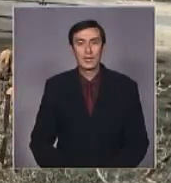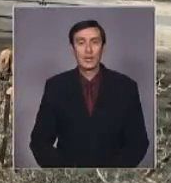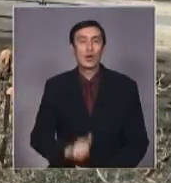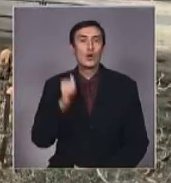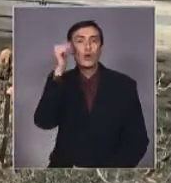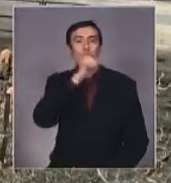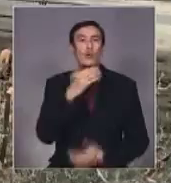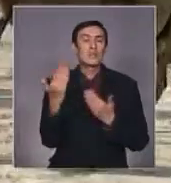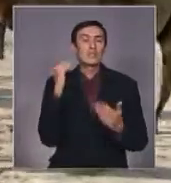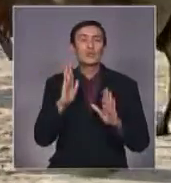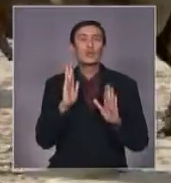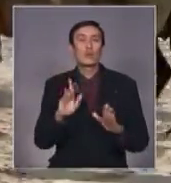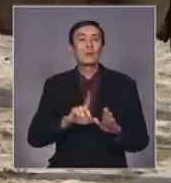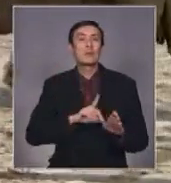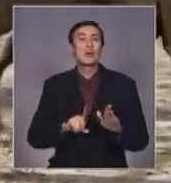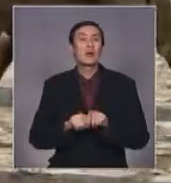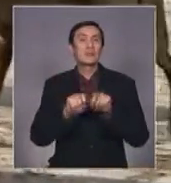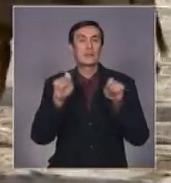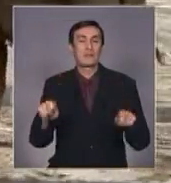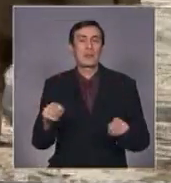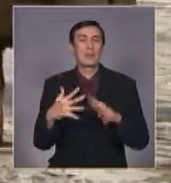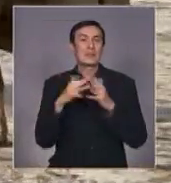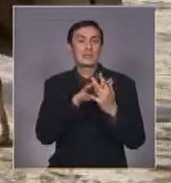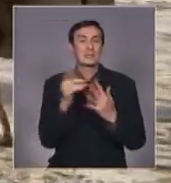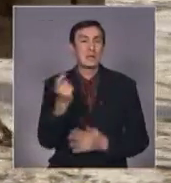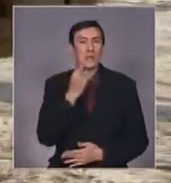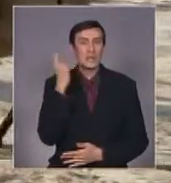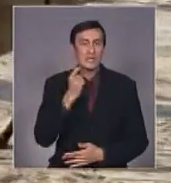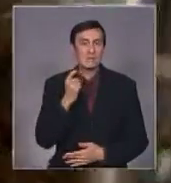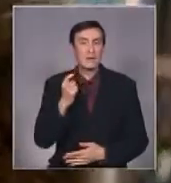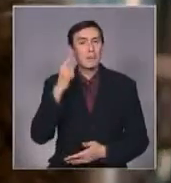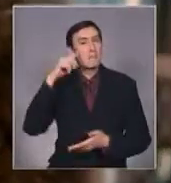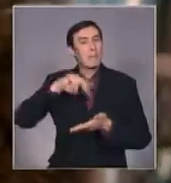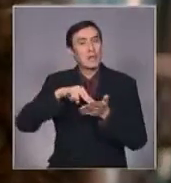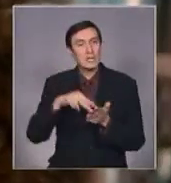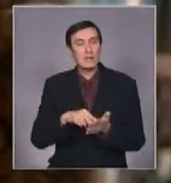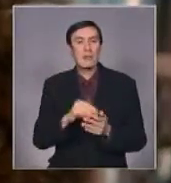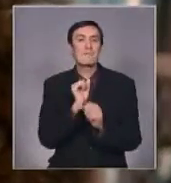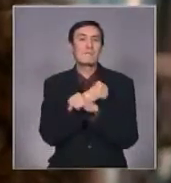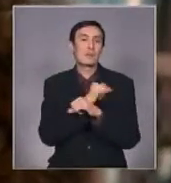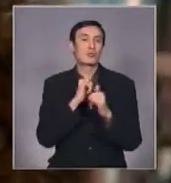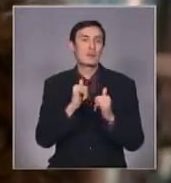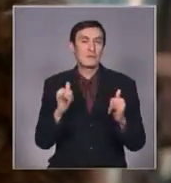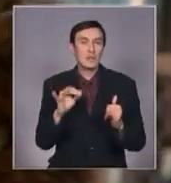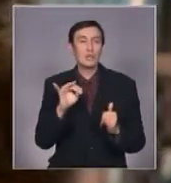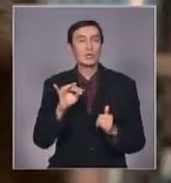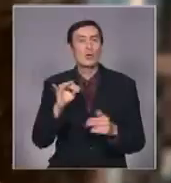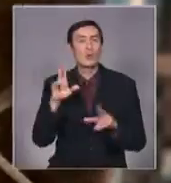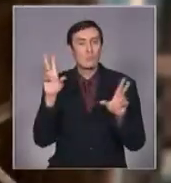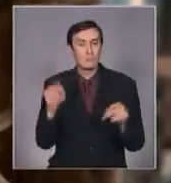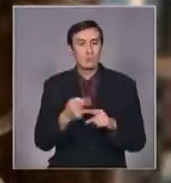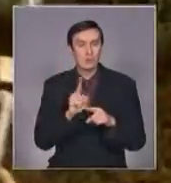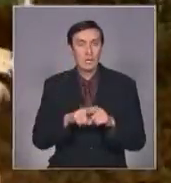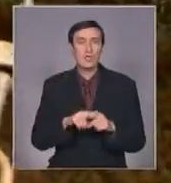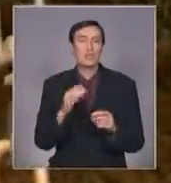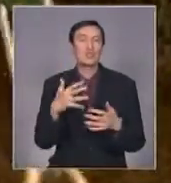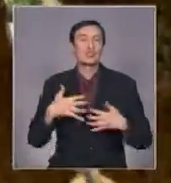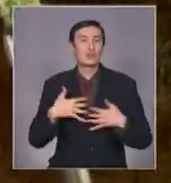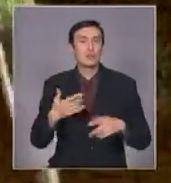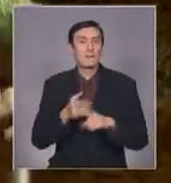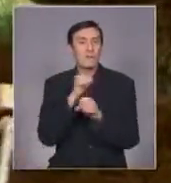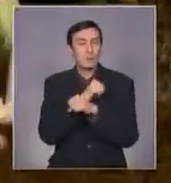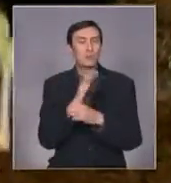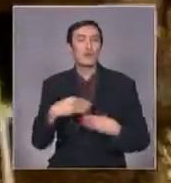Год назад, когда только открывали это крестьянское хозяйство, ставку решили сделать на верблюдов. И не прогадали. Эти животные ничего кроме пользы